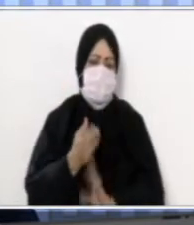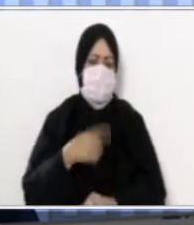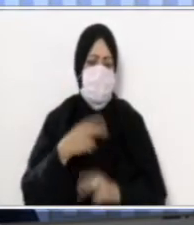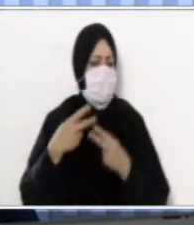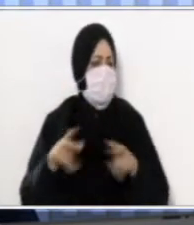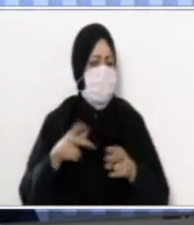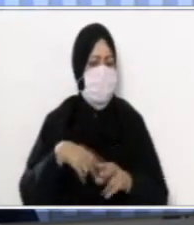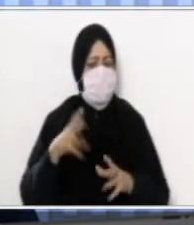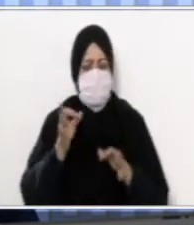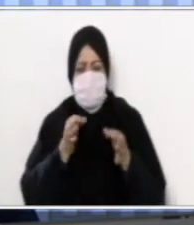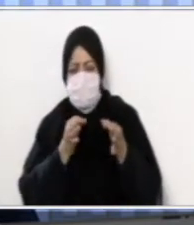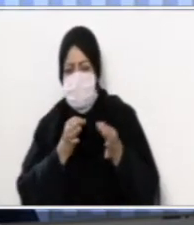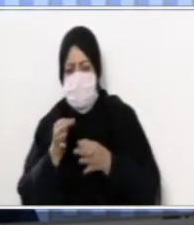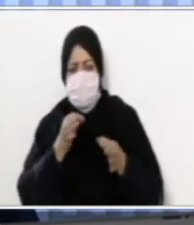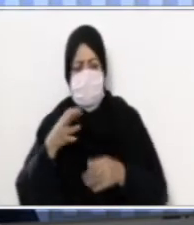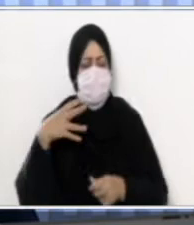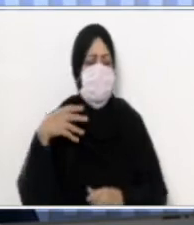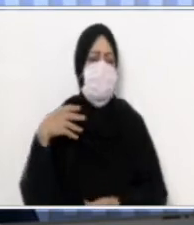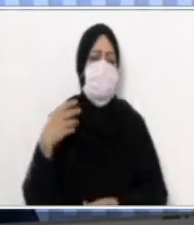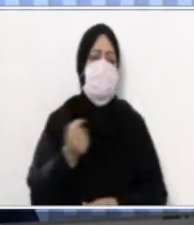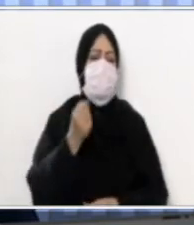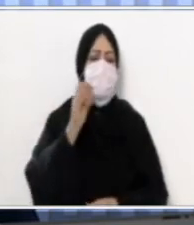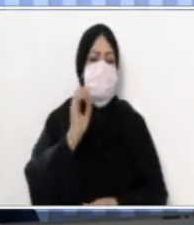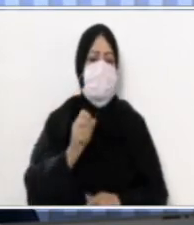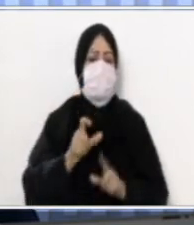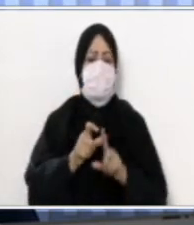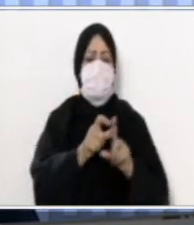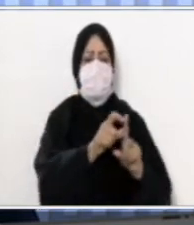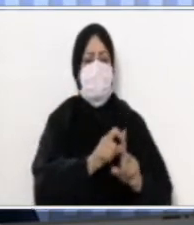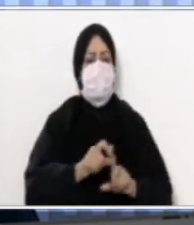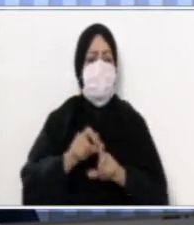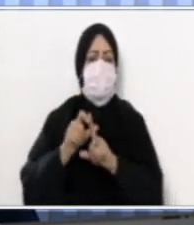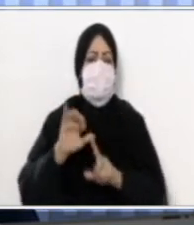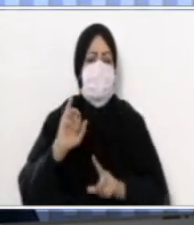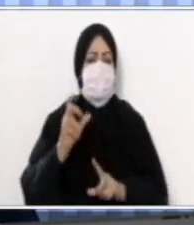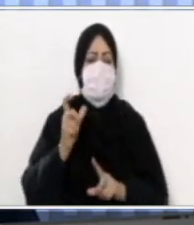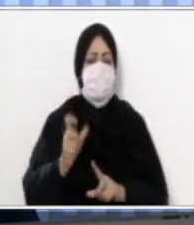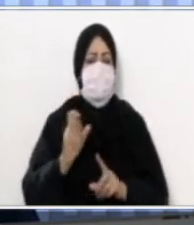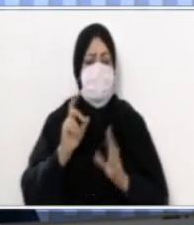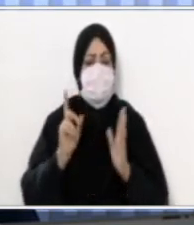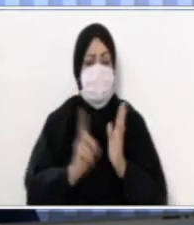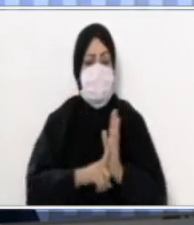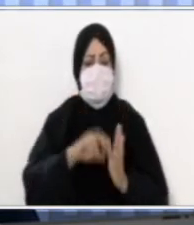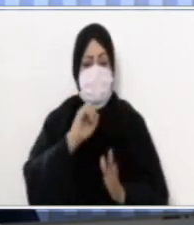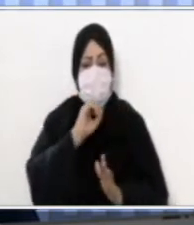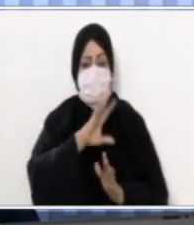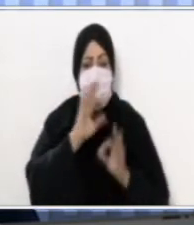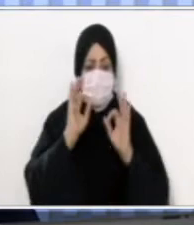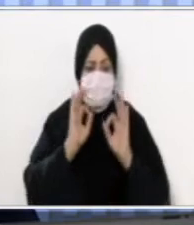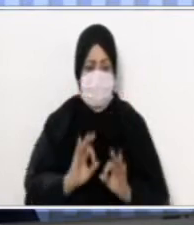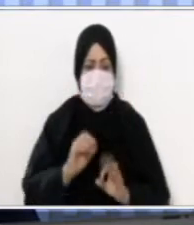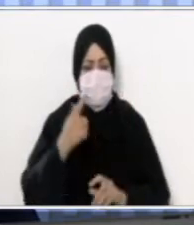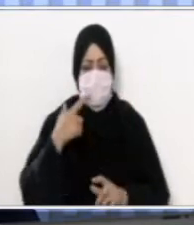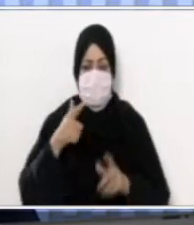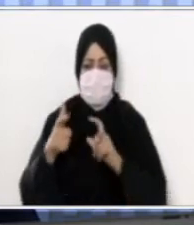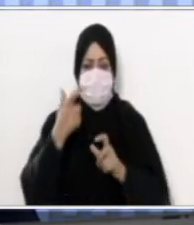متابعة من يتعمد هذا الفساد، وينبغي أن يبلغ فيه ويعني يزال من مكانه حتى